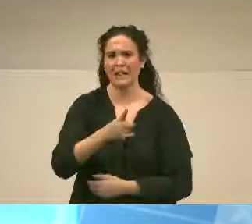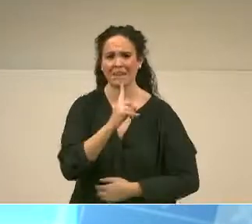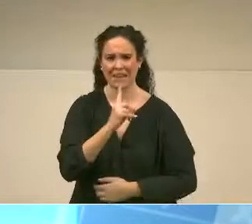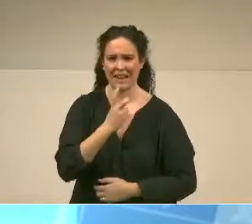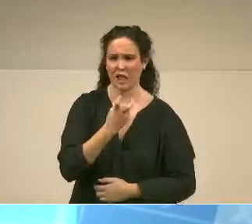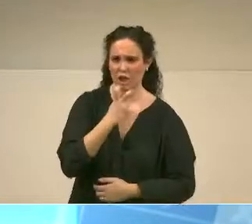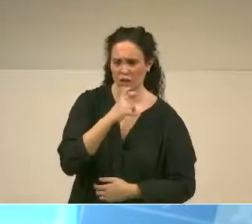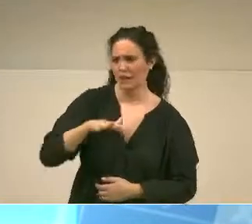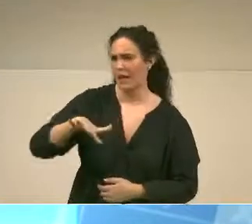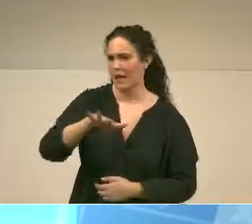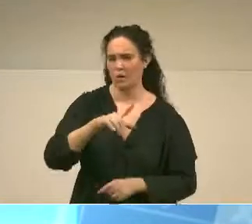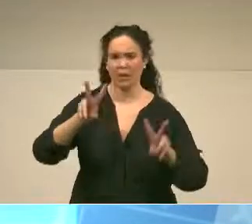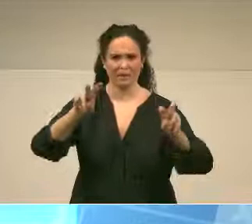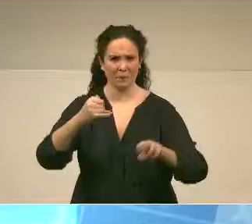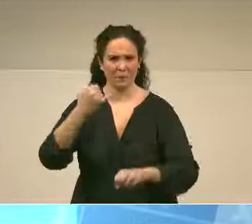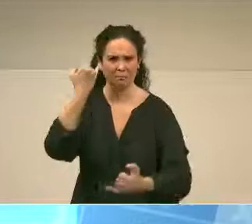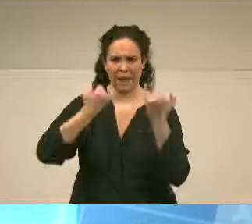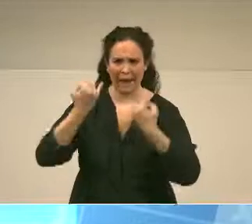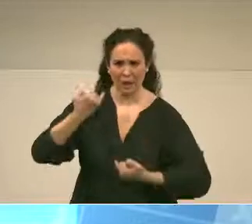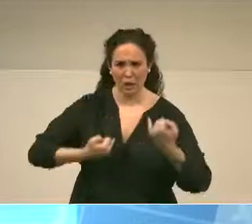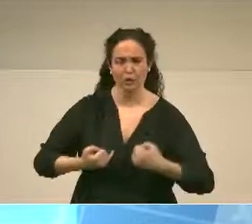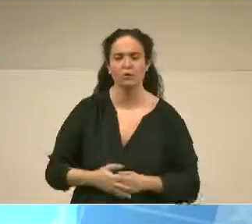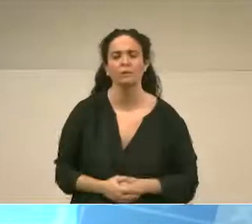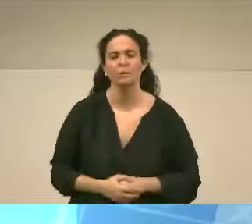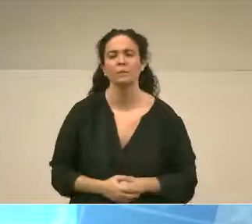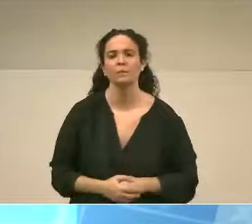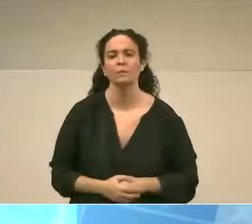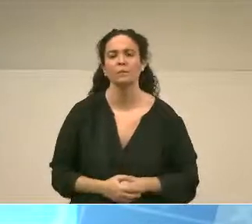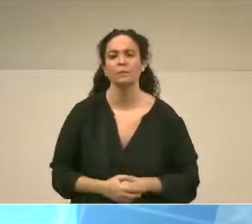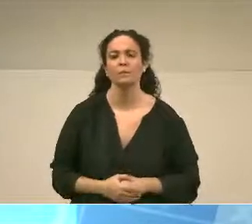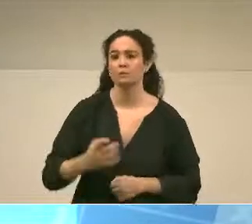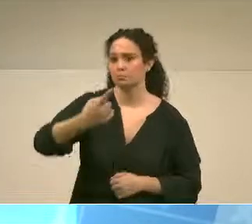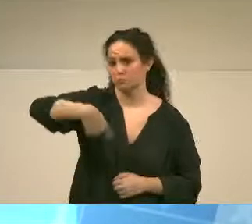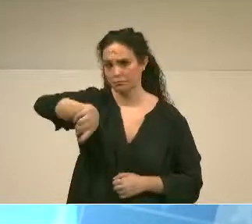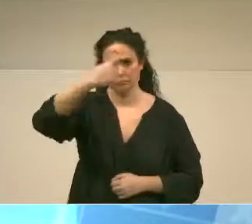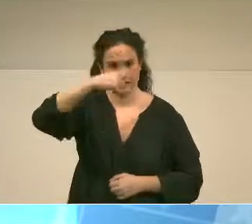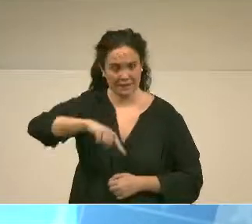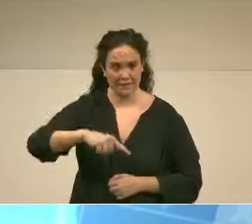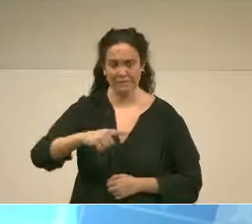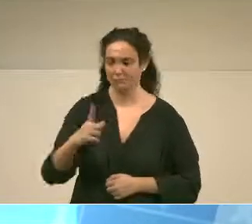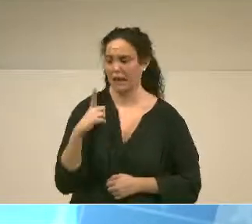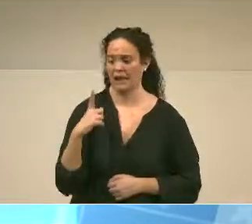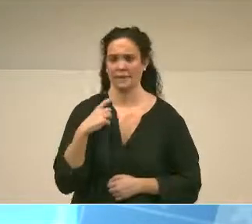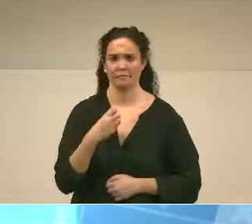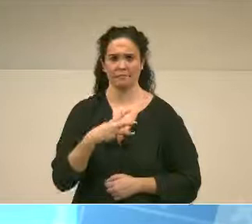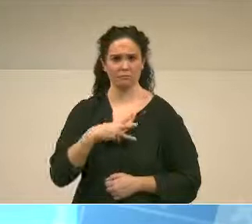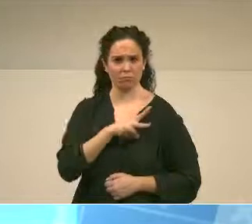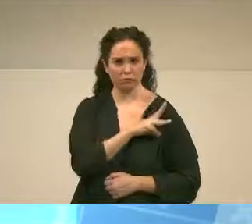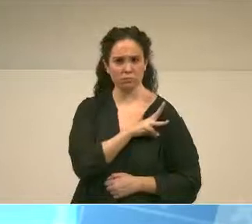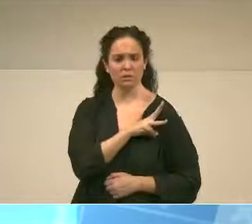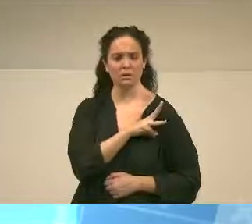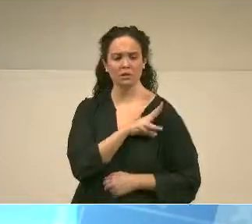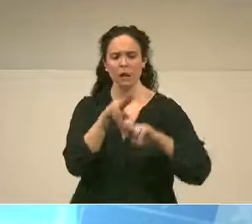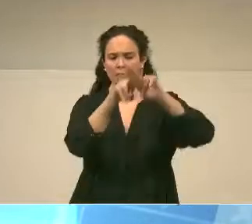izan zen zaurituari buruz jakinarazi digu dakizuen bezala Ertzaintzak ikerketa prozesu